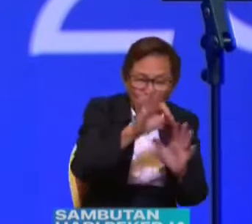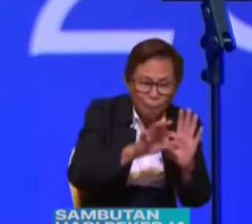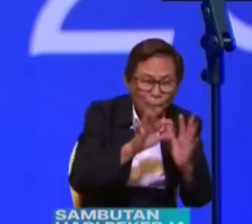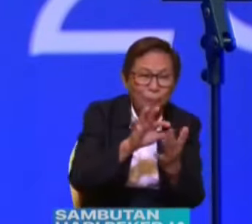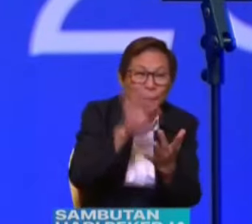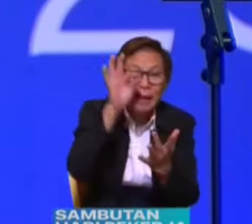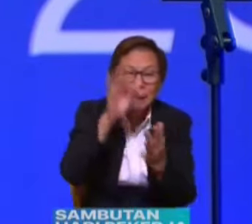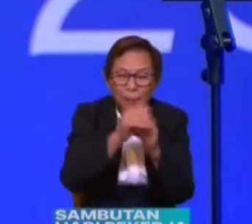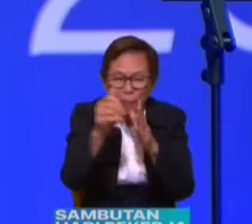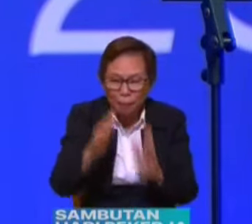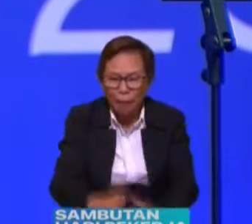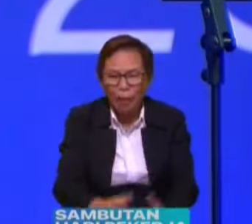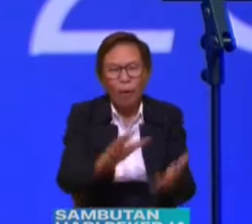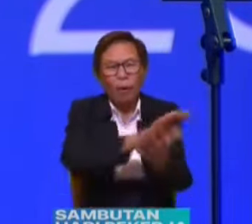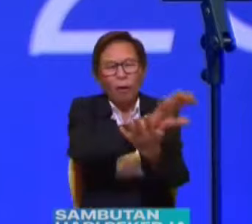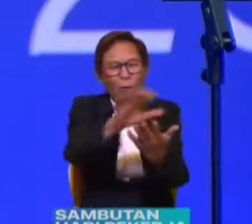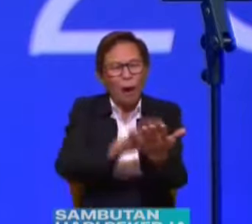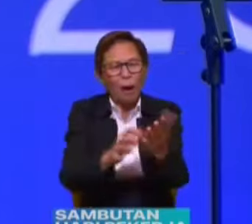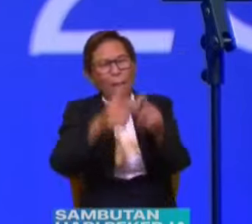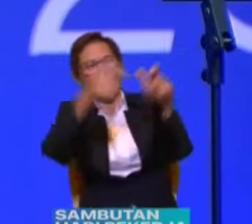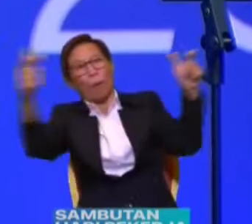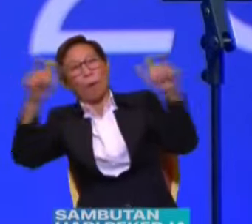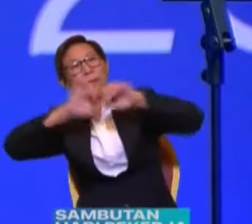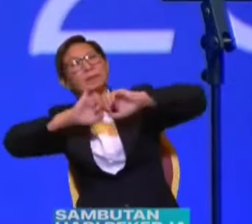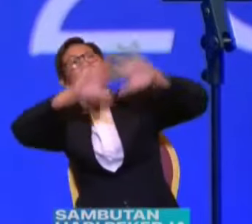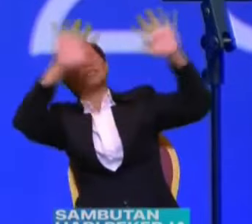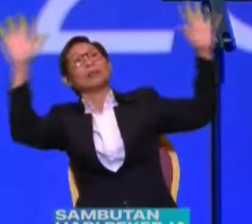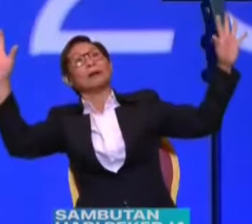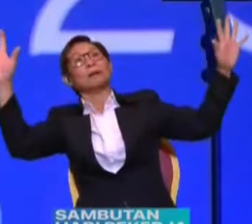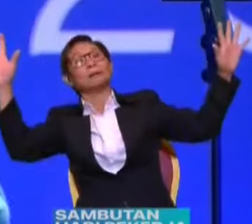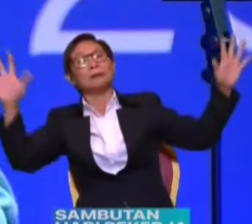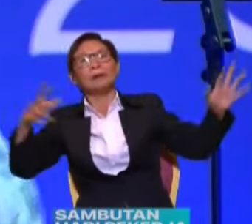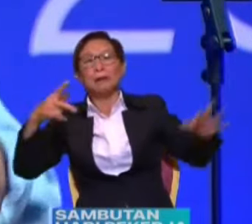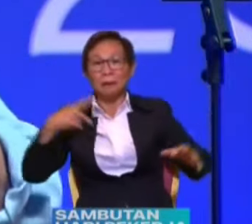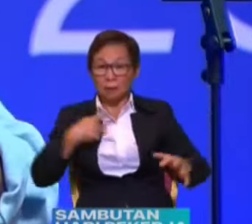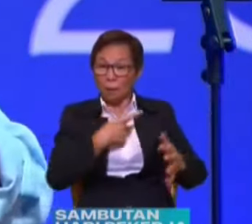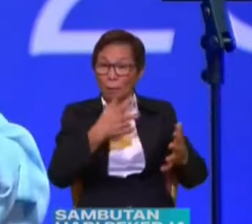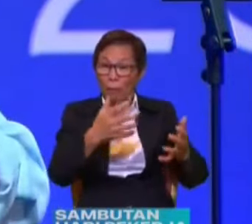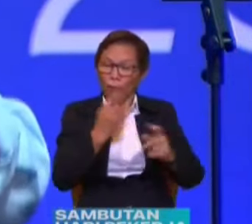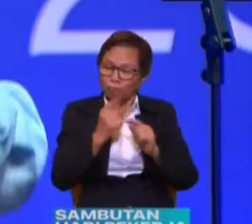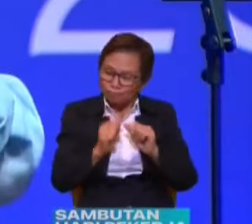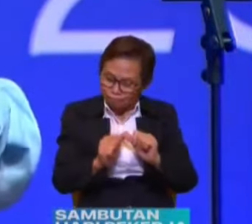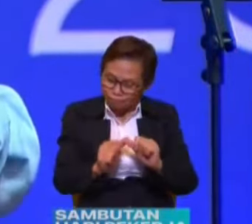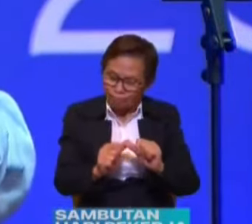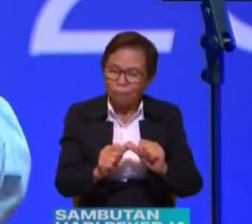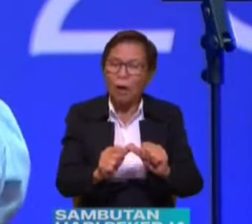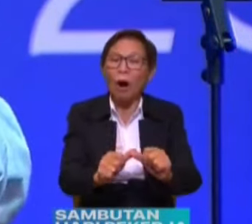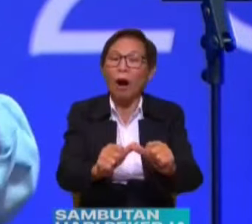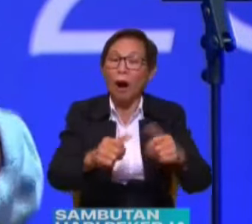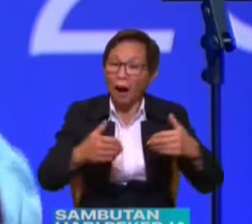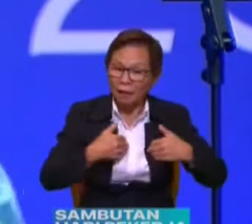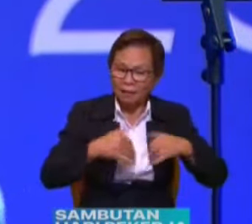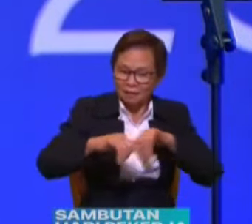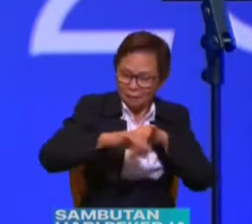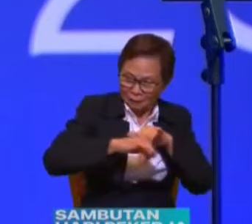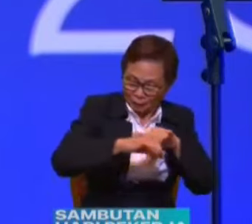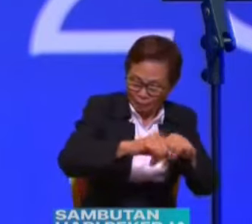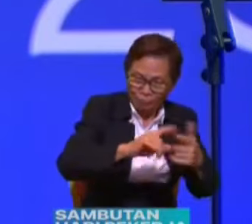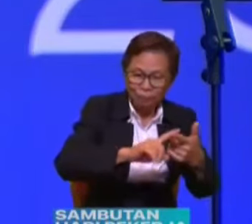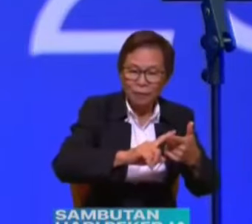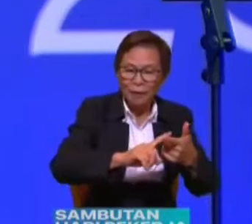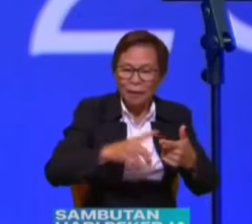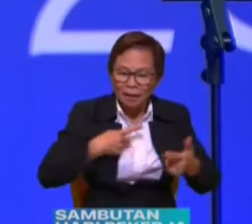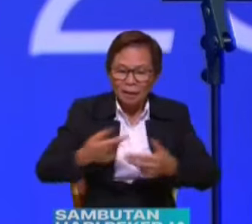dasar, kerangka besar itu kena jelas. Apakah kita mahu kekalkan yang ada yang sama? Apakah kita